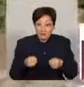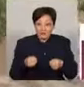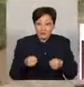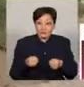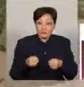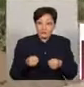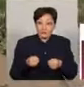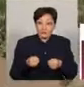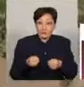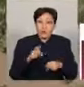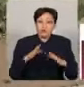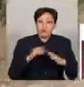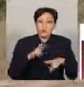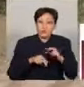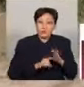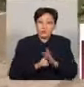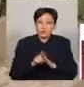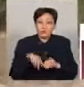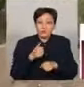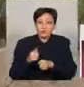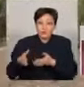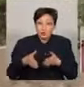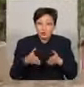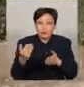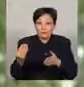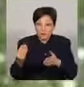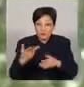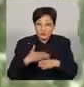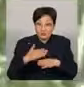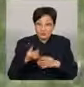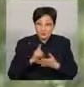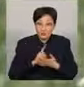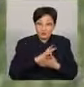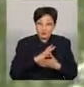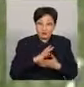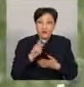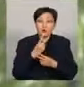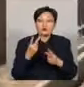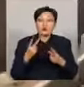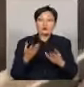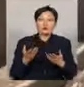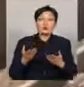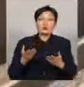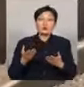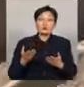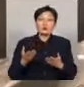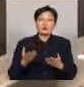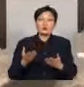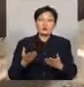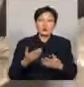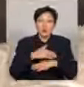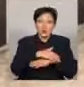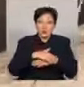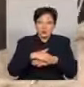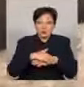құйып жатырмыз. Негізгі жолымыз мына жақта болу керек еді. Көрдіңіздер? Көршінің жолын